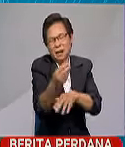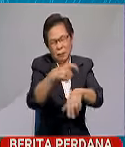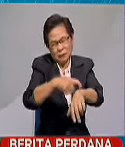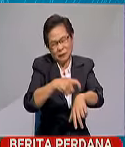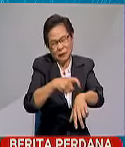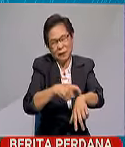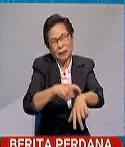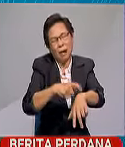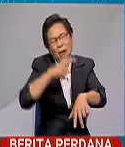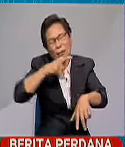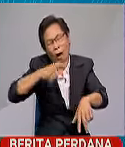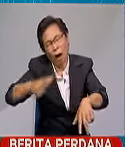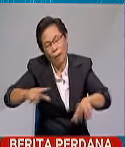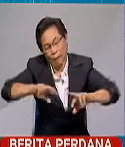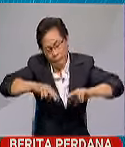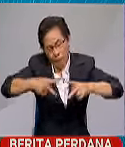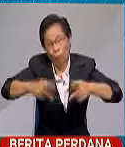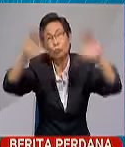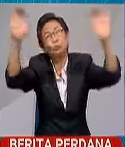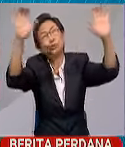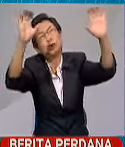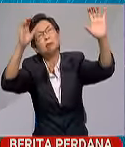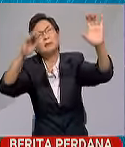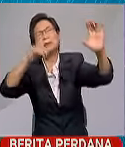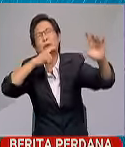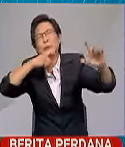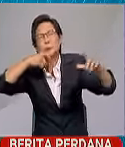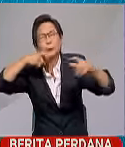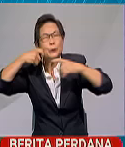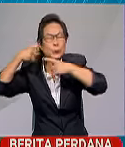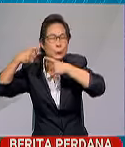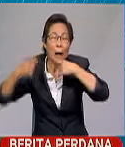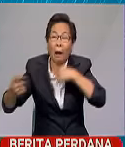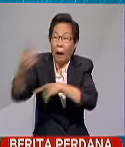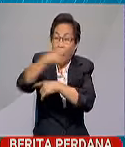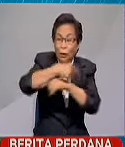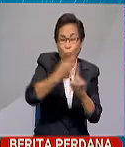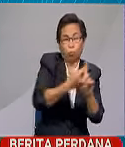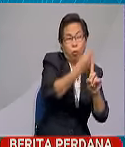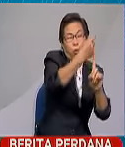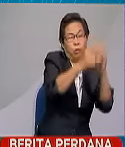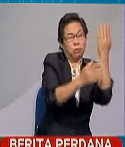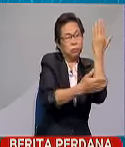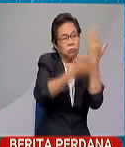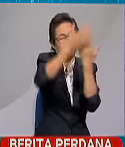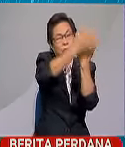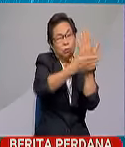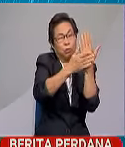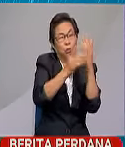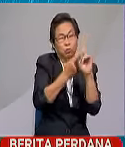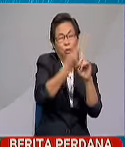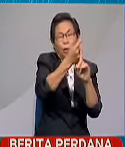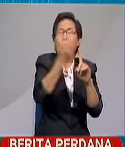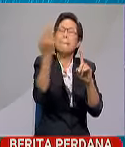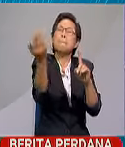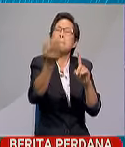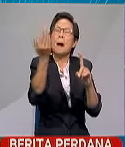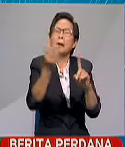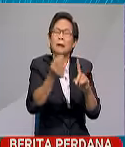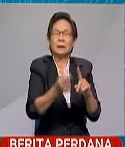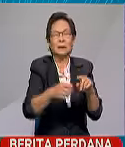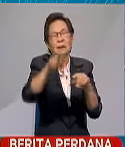yang agak lama boleh menyebabkan cuaca yang agak kering. Hari ini, suhu yang dicatat di utara semenanjung Malaysia masih pada tahap normal